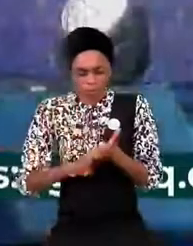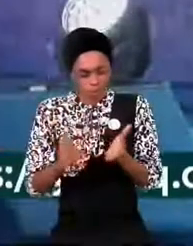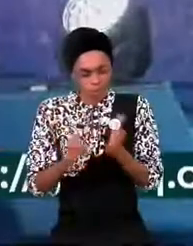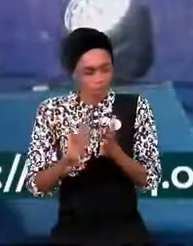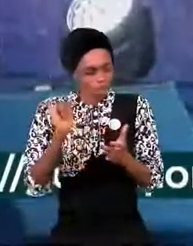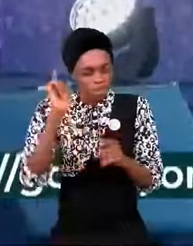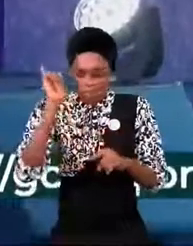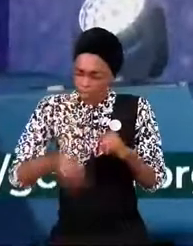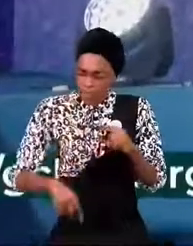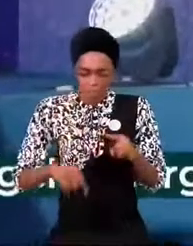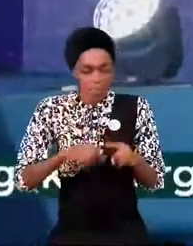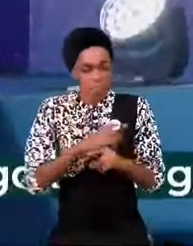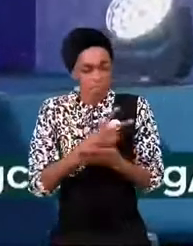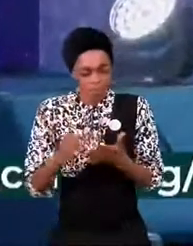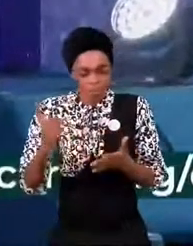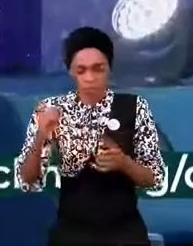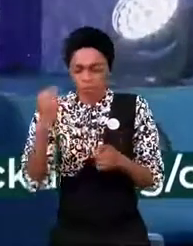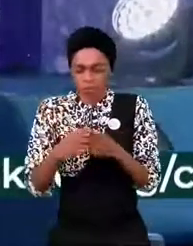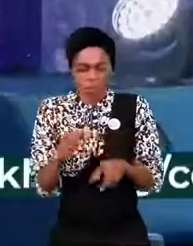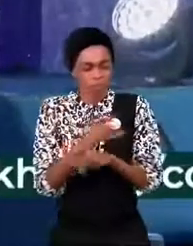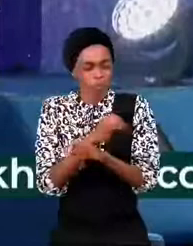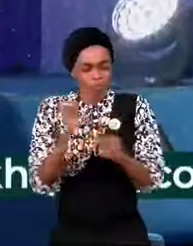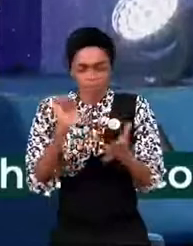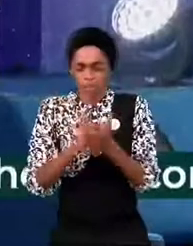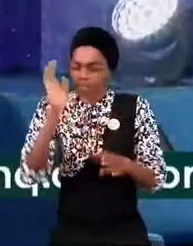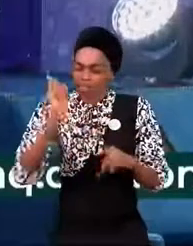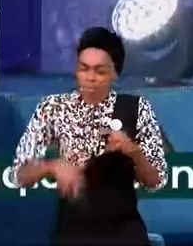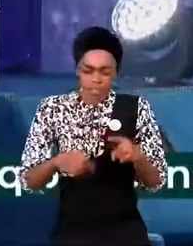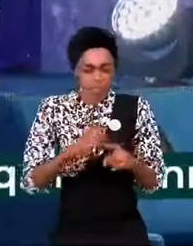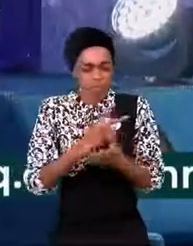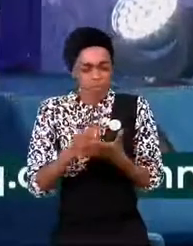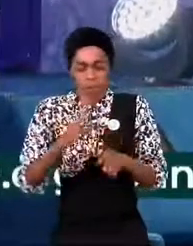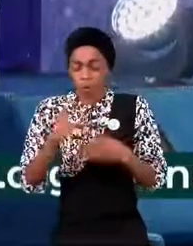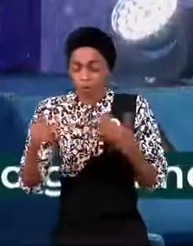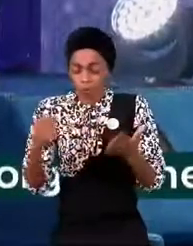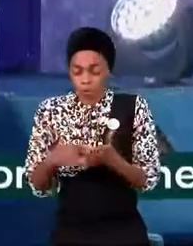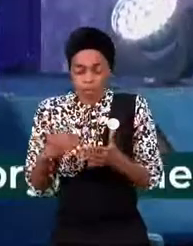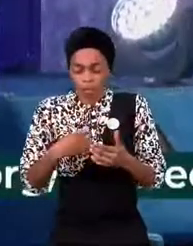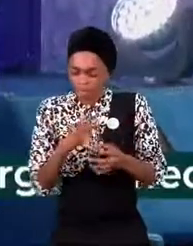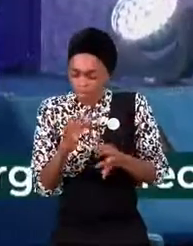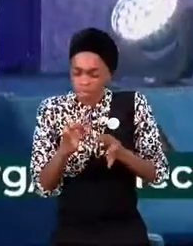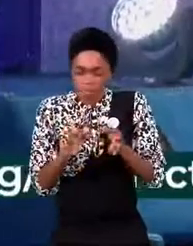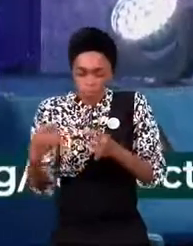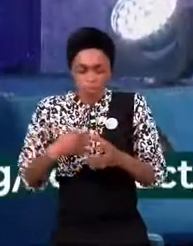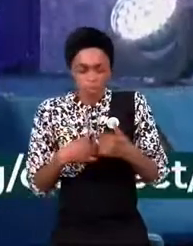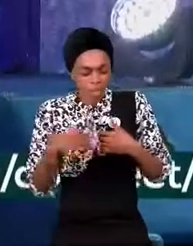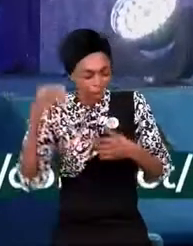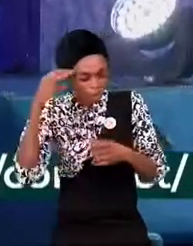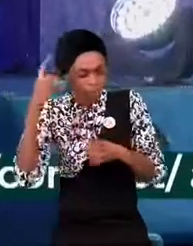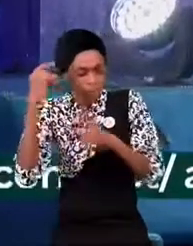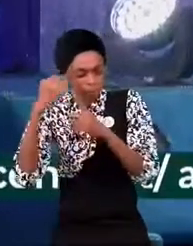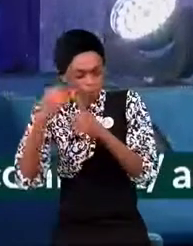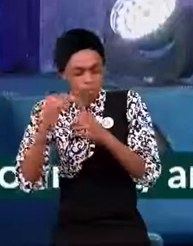peut faillir. Ceux-là ont indiqué qu'ils ont écouté ta parole. Et la parole a apporté la foi dans leur